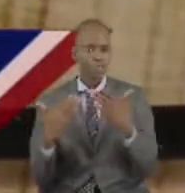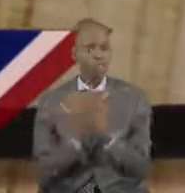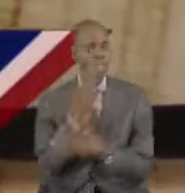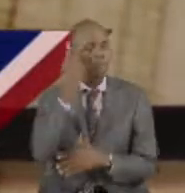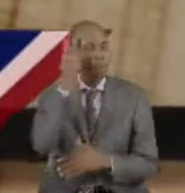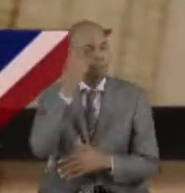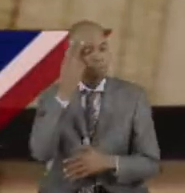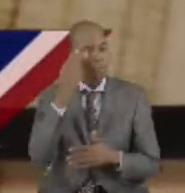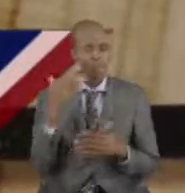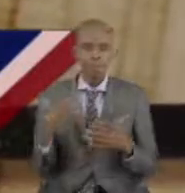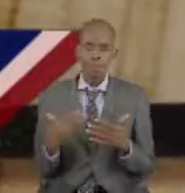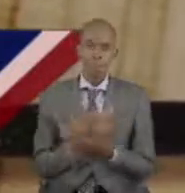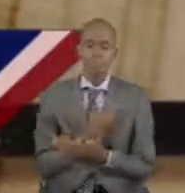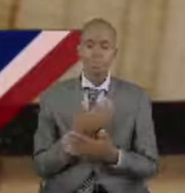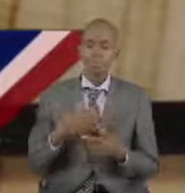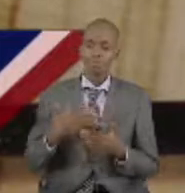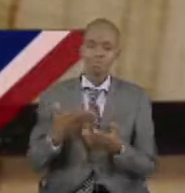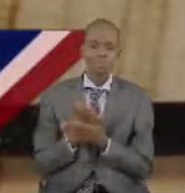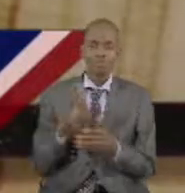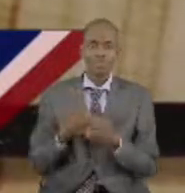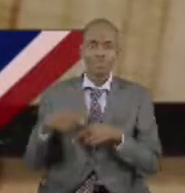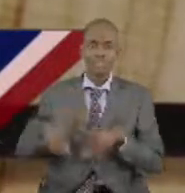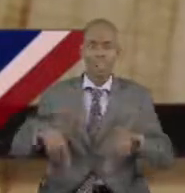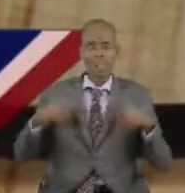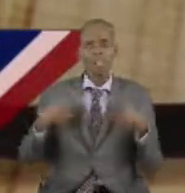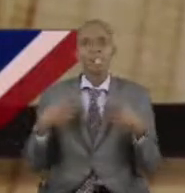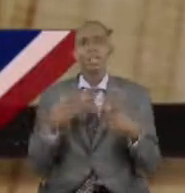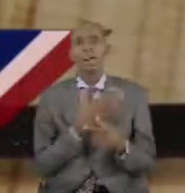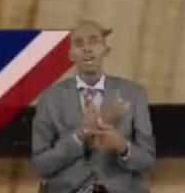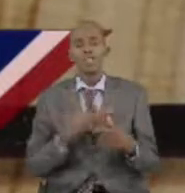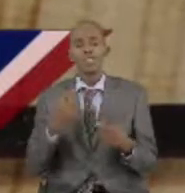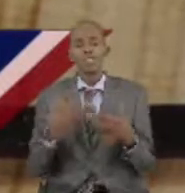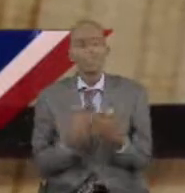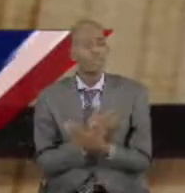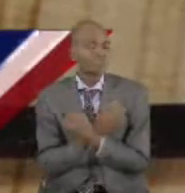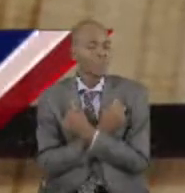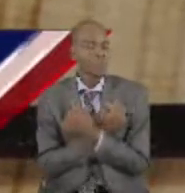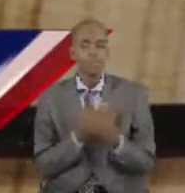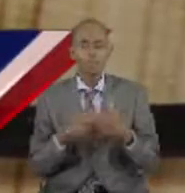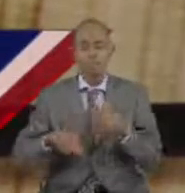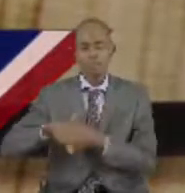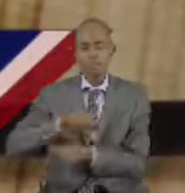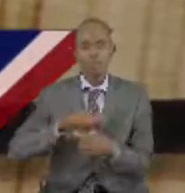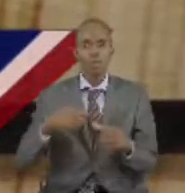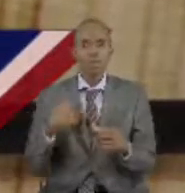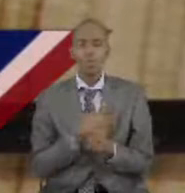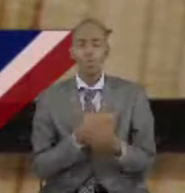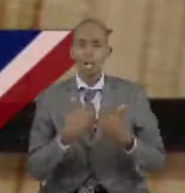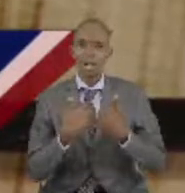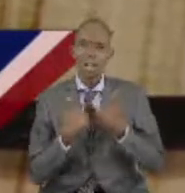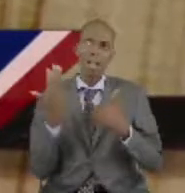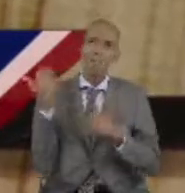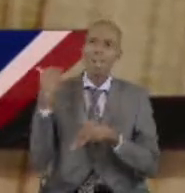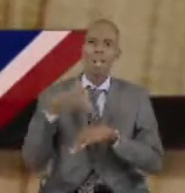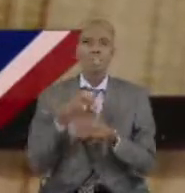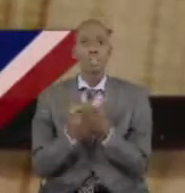défaut la nouvelle motivation de votre avis le nouvel engagement doit trouver le nouvel amour la nouvelle communion comme nous avons que vous